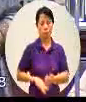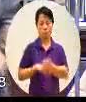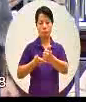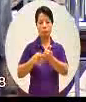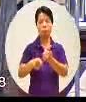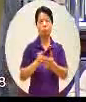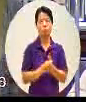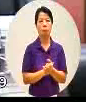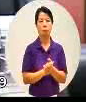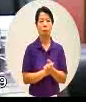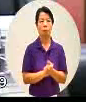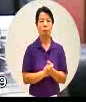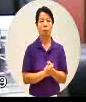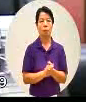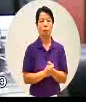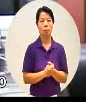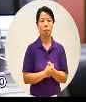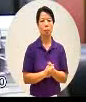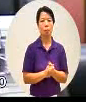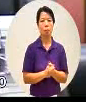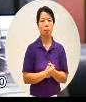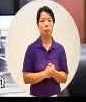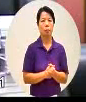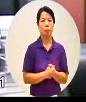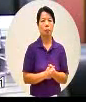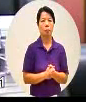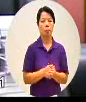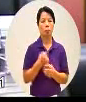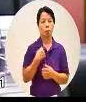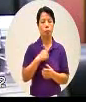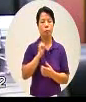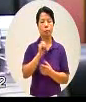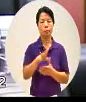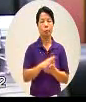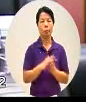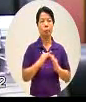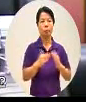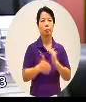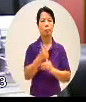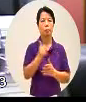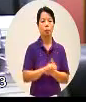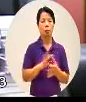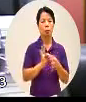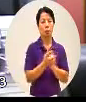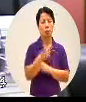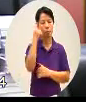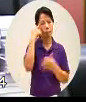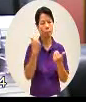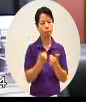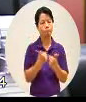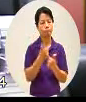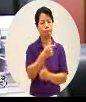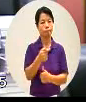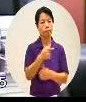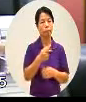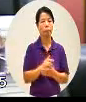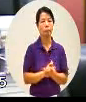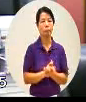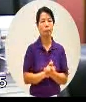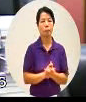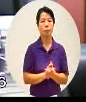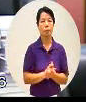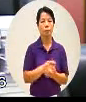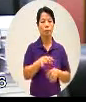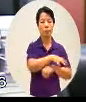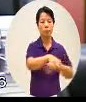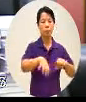意。谢谢 好，谢谢市长哈、哦。我跟市长报告啊，这个为什么地方会反对？我都要讲诶，边